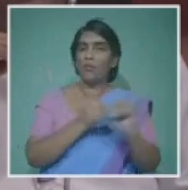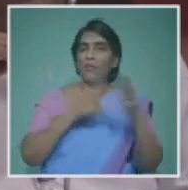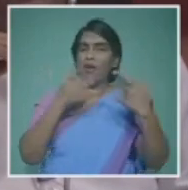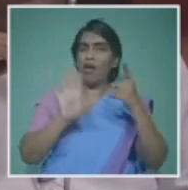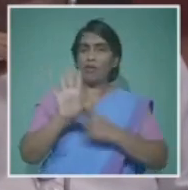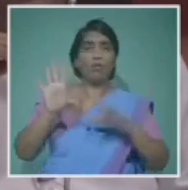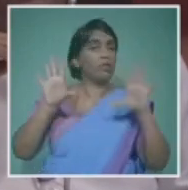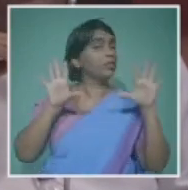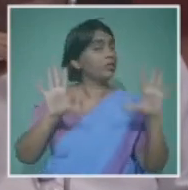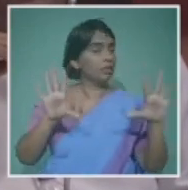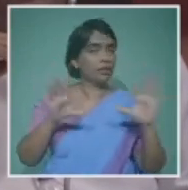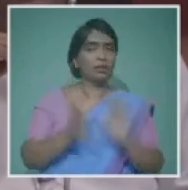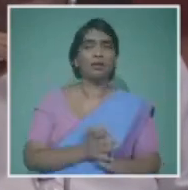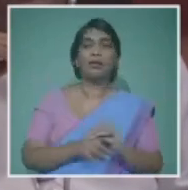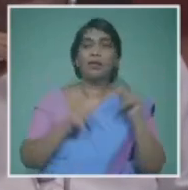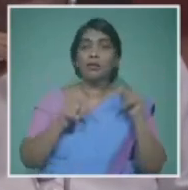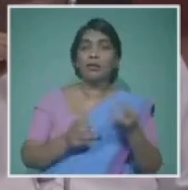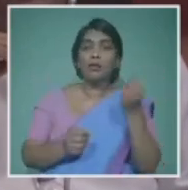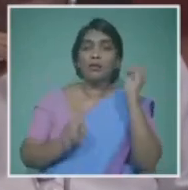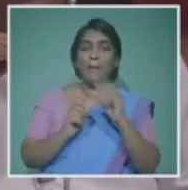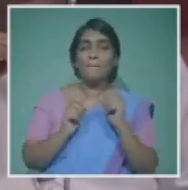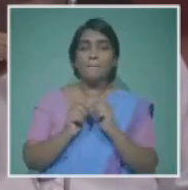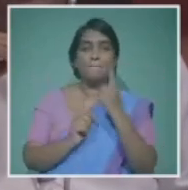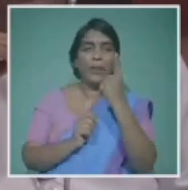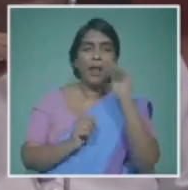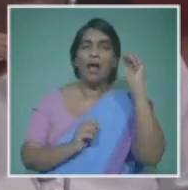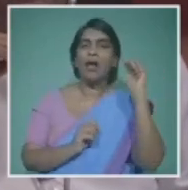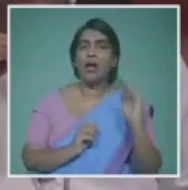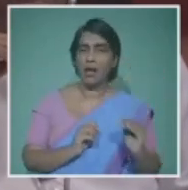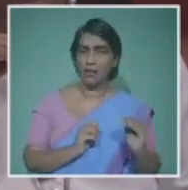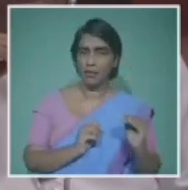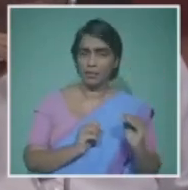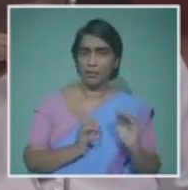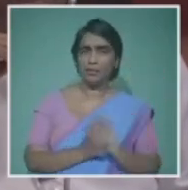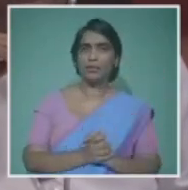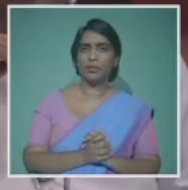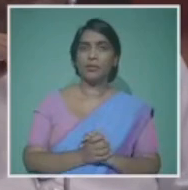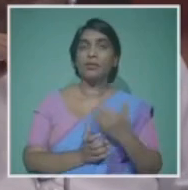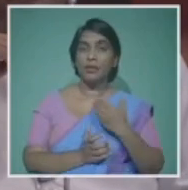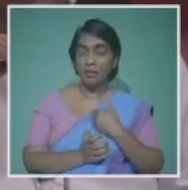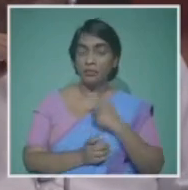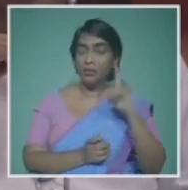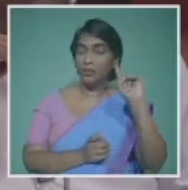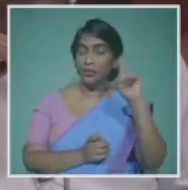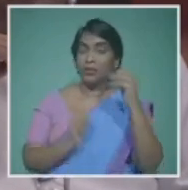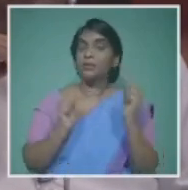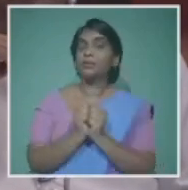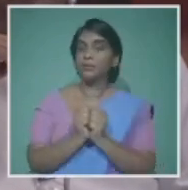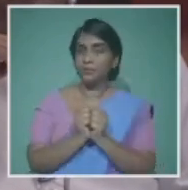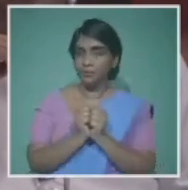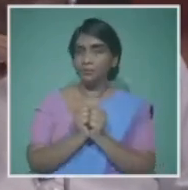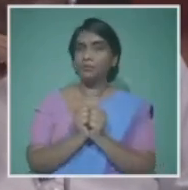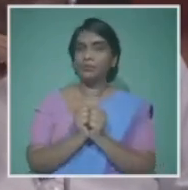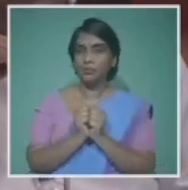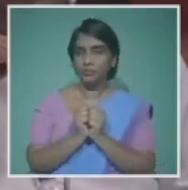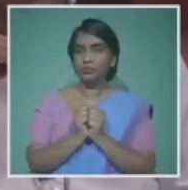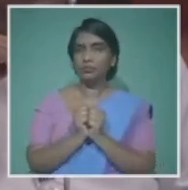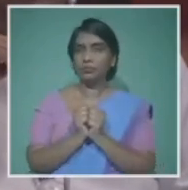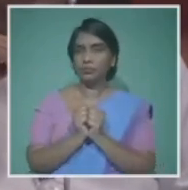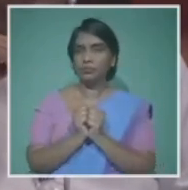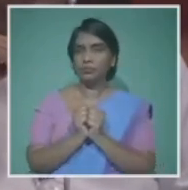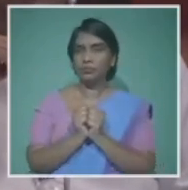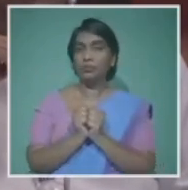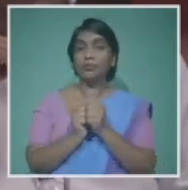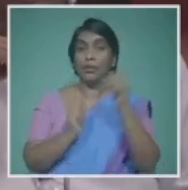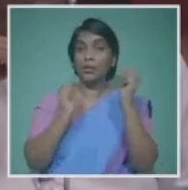daya. Dagi itu apa nih billion dekat adu garak. Api kata disilam, makanya api